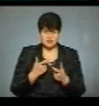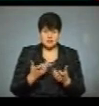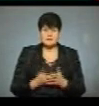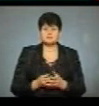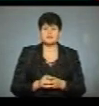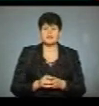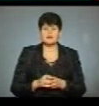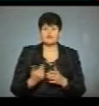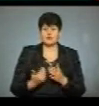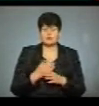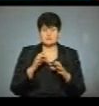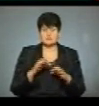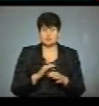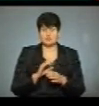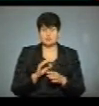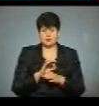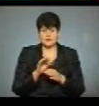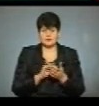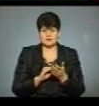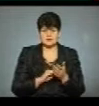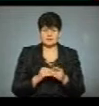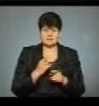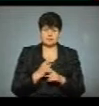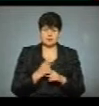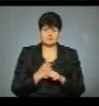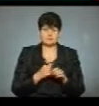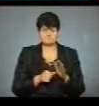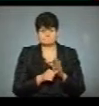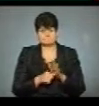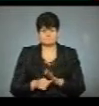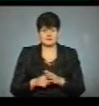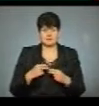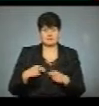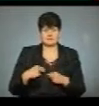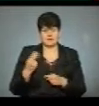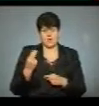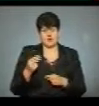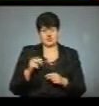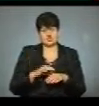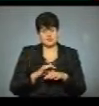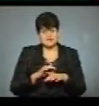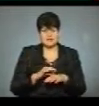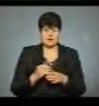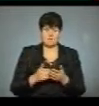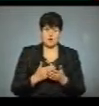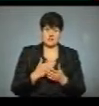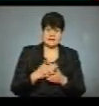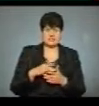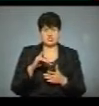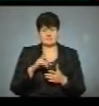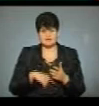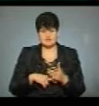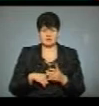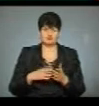законопроєкті прописані антидискримінаційні норми. Забороняється чинити тиск на працівників через колір шкіри, політичні та релігійні переконання,